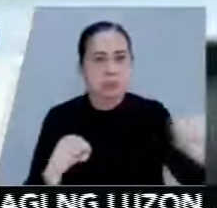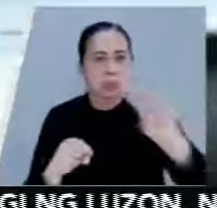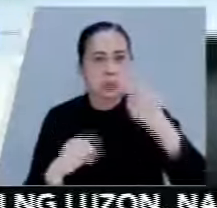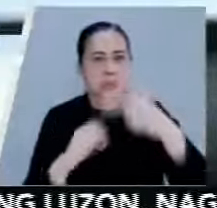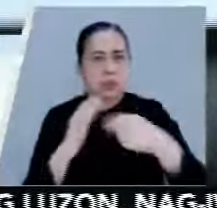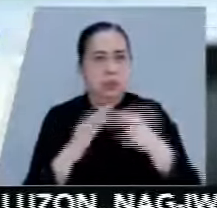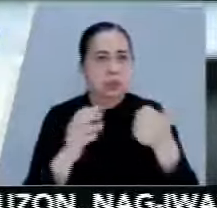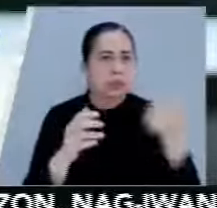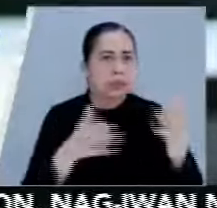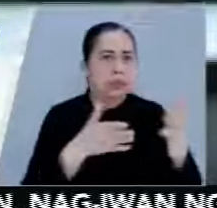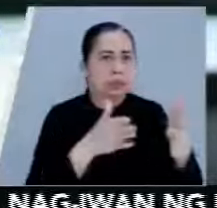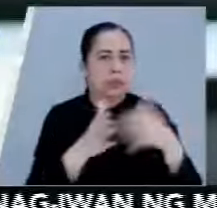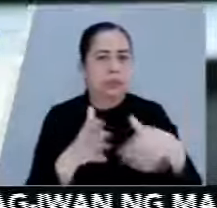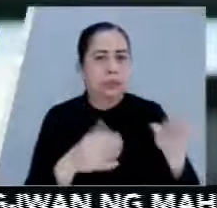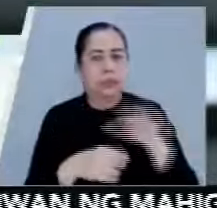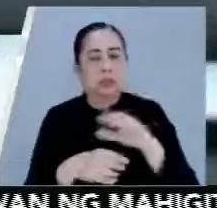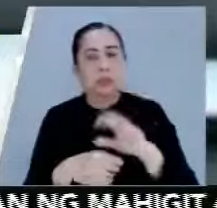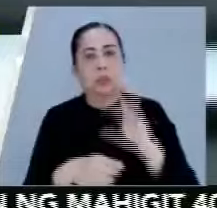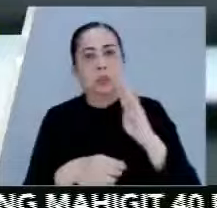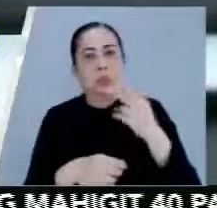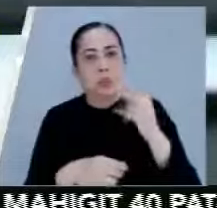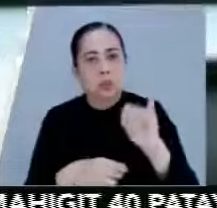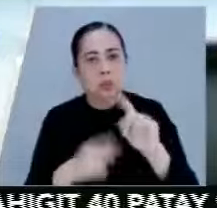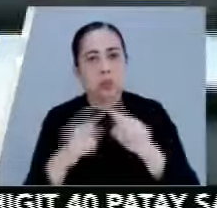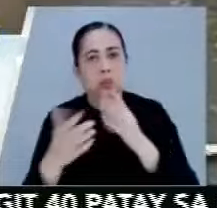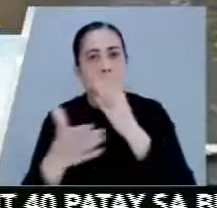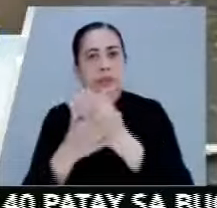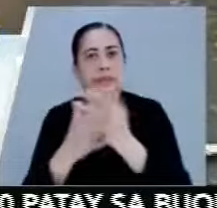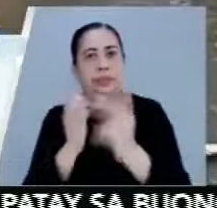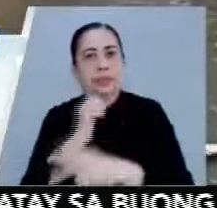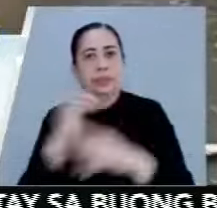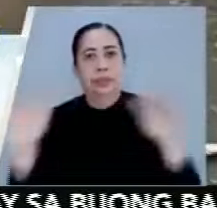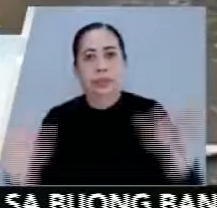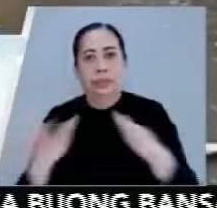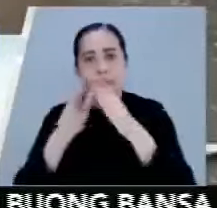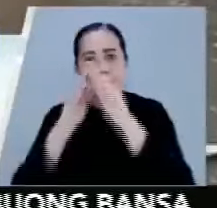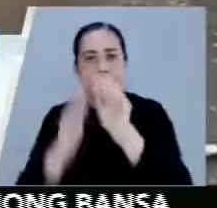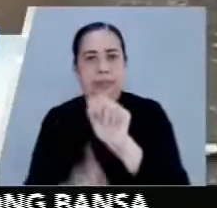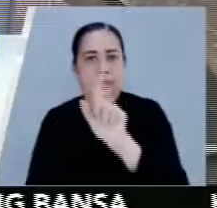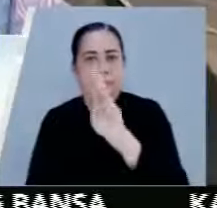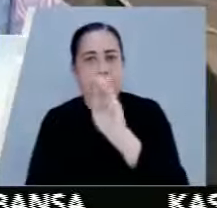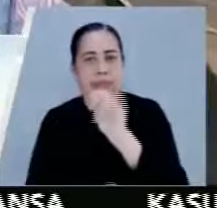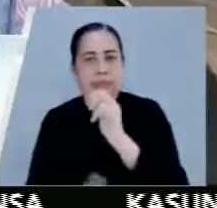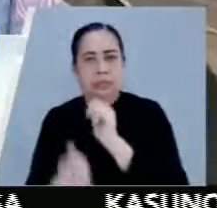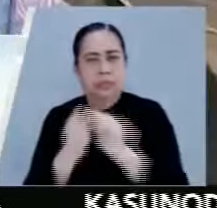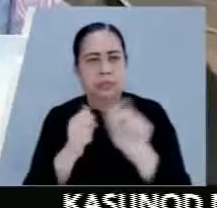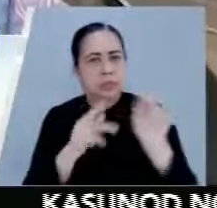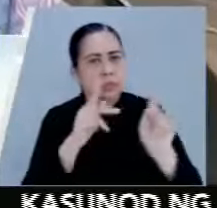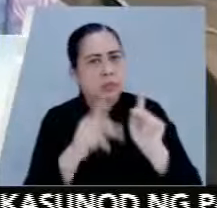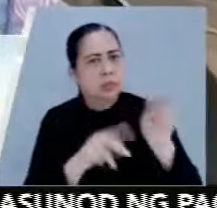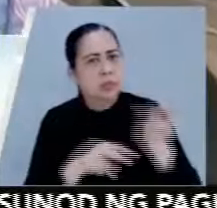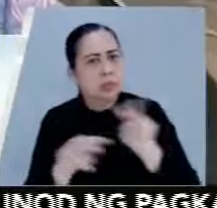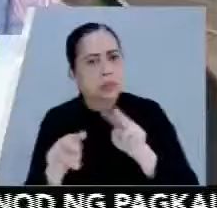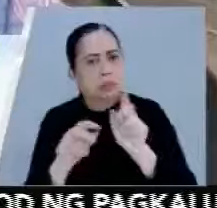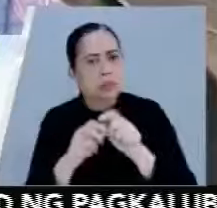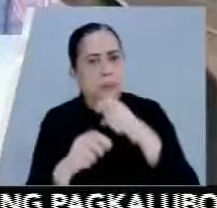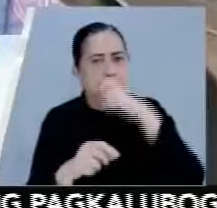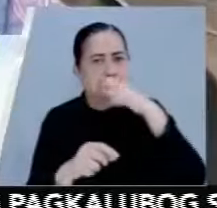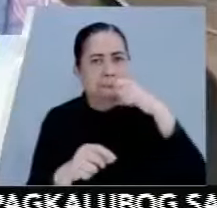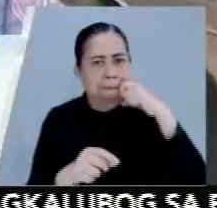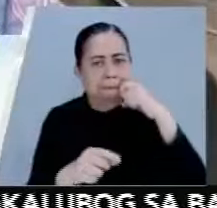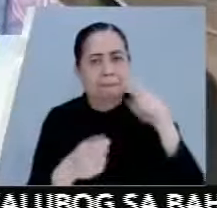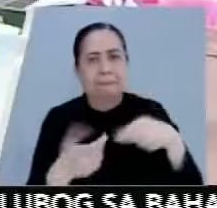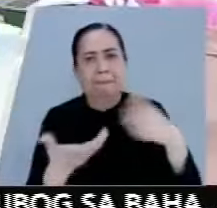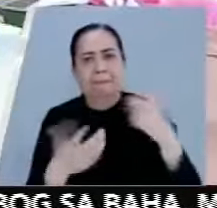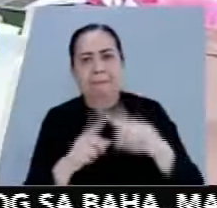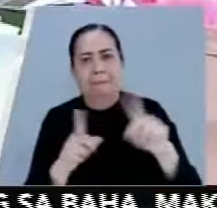ng bui Iriga Road para makapunta sa probinsya ng Albay nadaanan namin ang mga residente na nagpapatuyo ng mga basang gamit sa